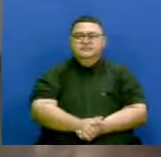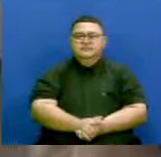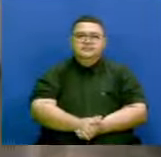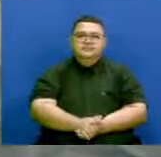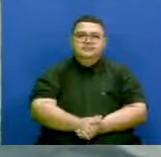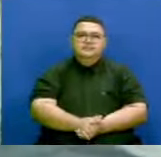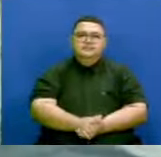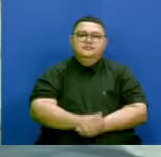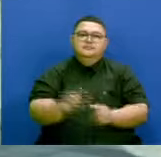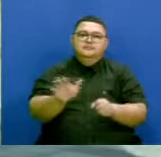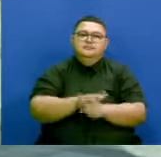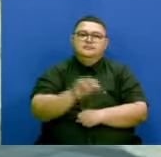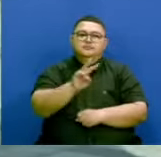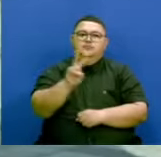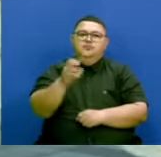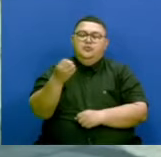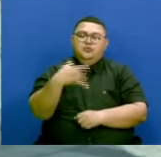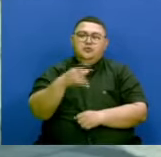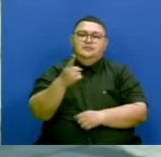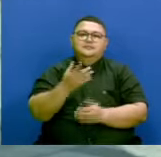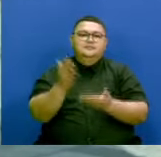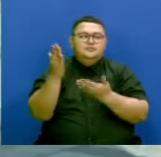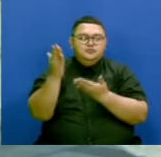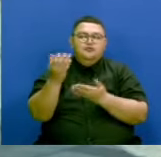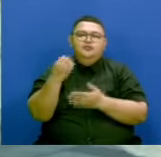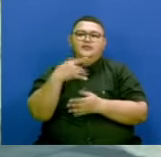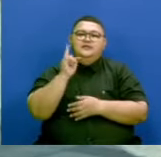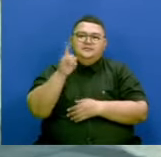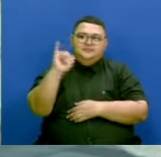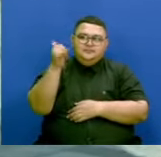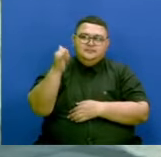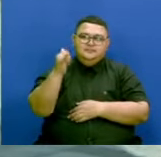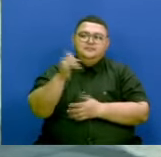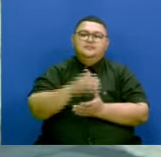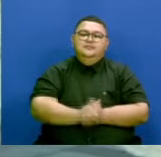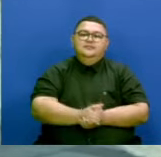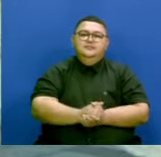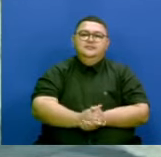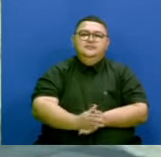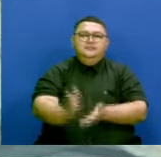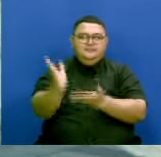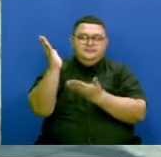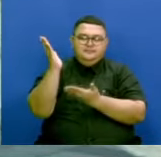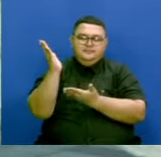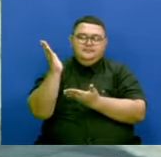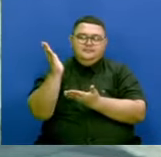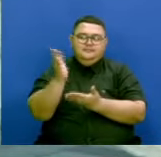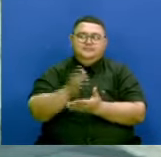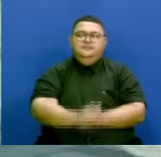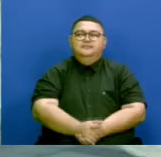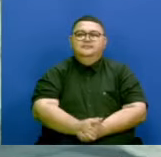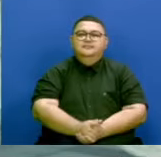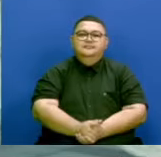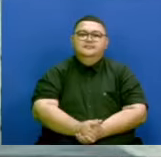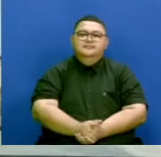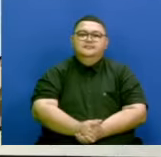Ya, demikian dua informasi yang dapat kami kabarkan dari Biro Yogyakarta. Selanjutnya kembali ke Ziga di